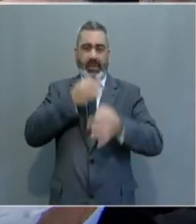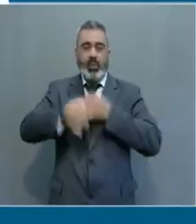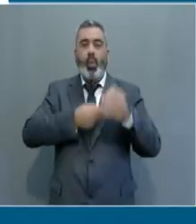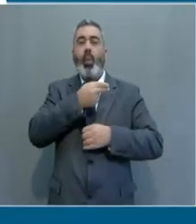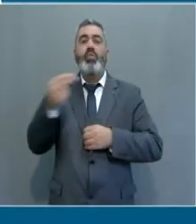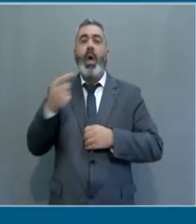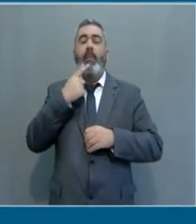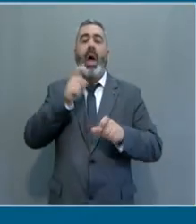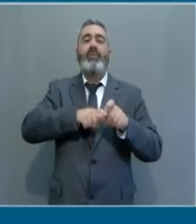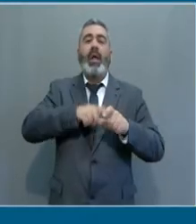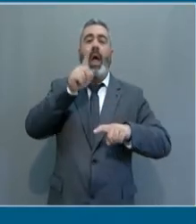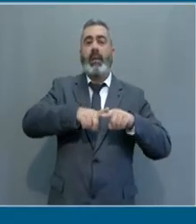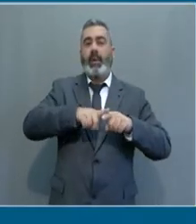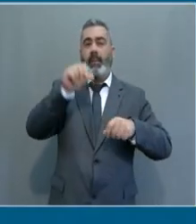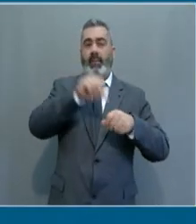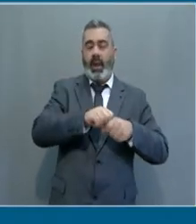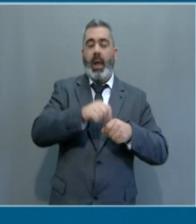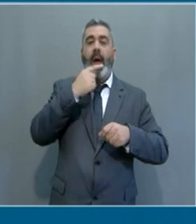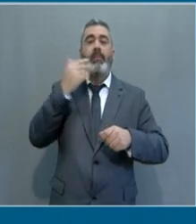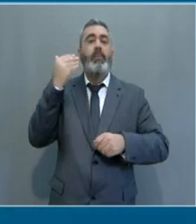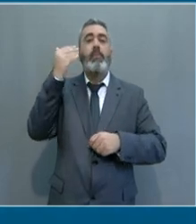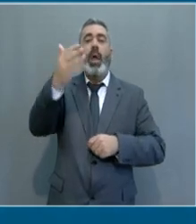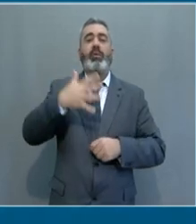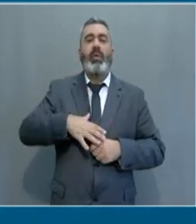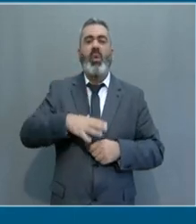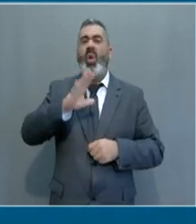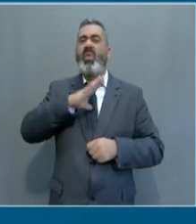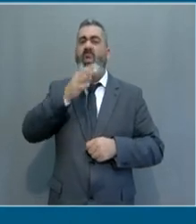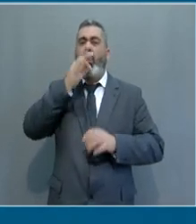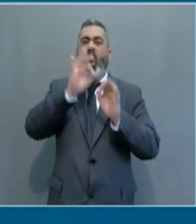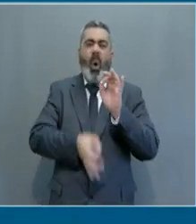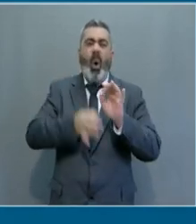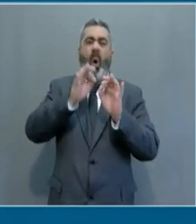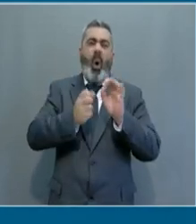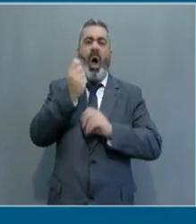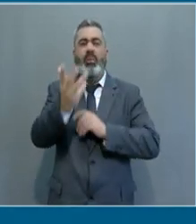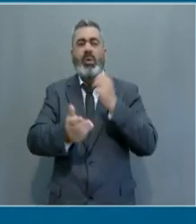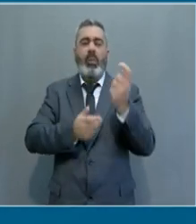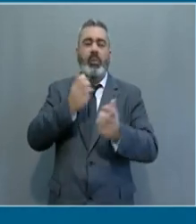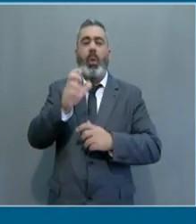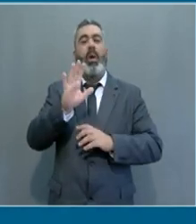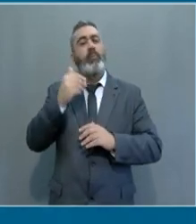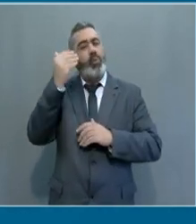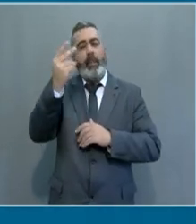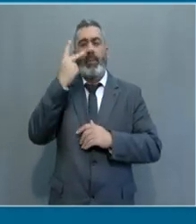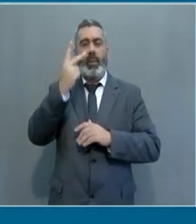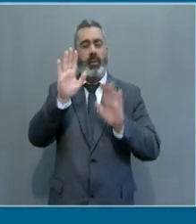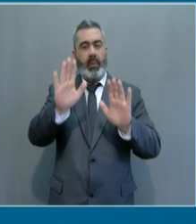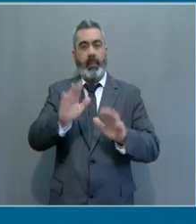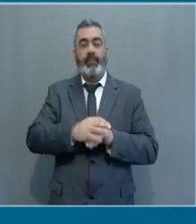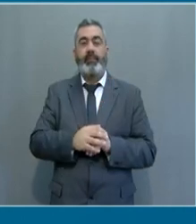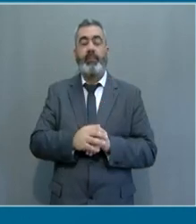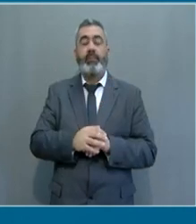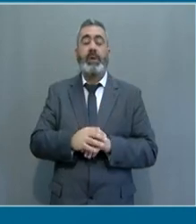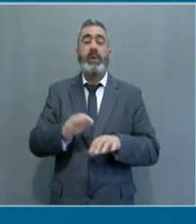τι θέλουμε να κάνουμε στην πορεία. Δεν θα σας κουράσουμε τα στοιχεία του έργου, ούτως ή αλλιώς θα τα δούμε και στη συνέχεια. Θα